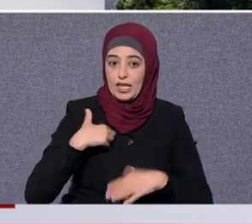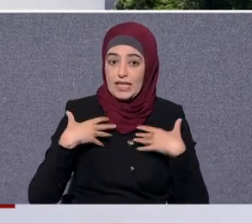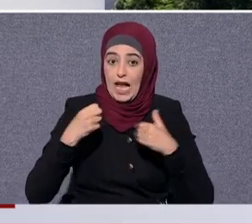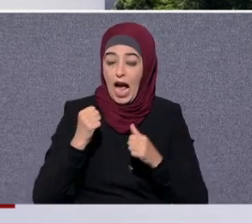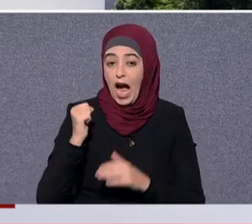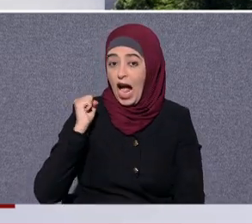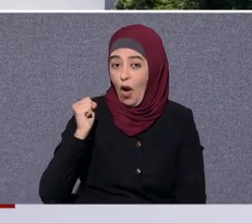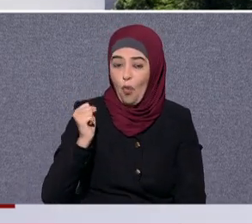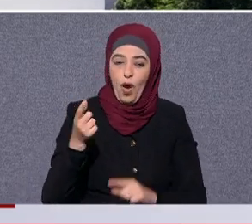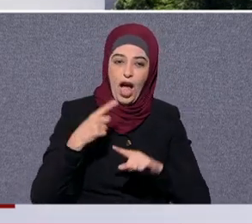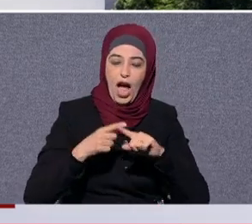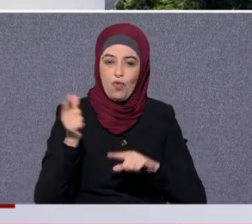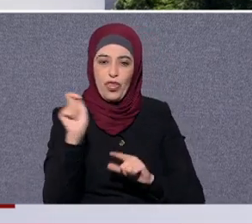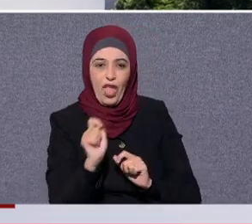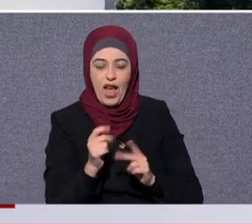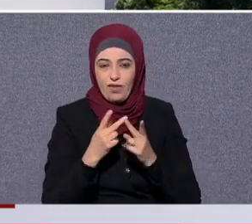الأمور